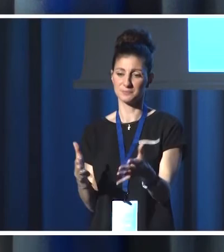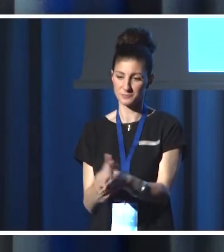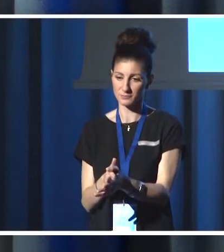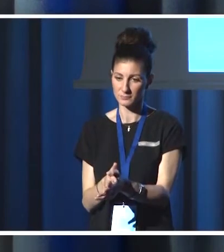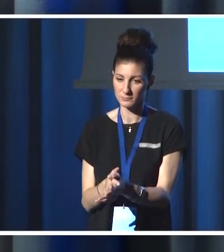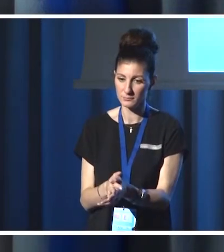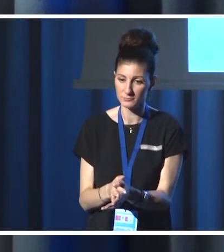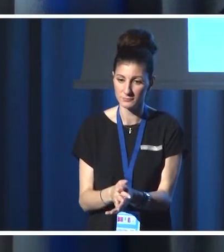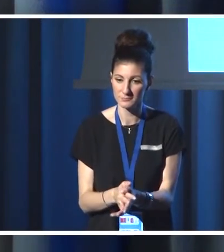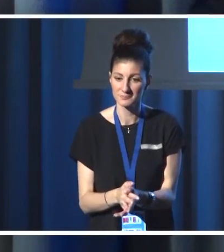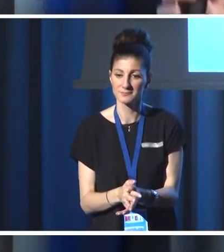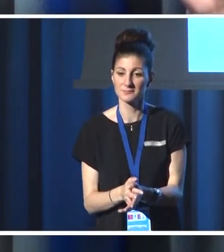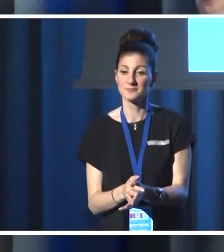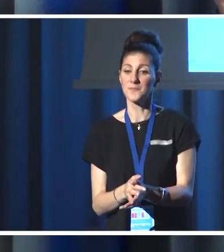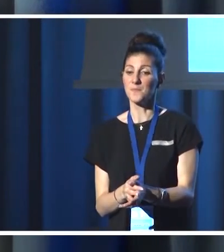δεν έχει